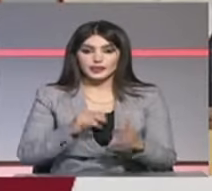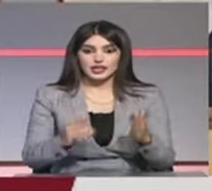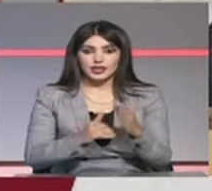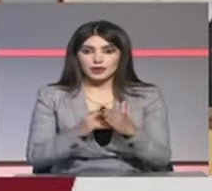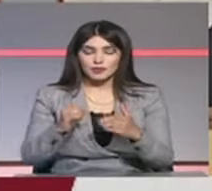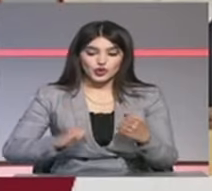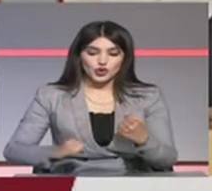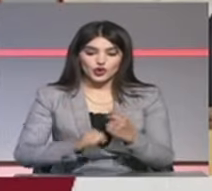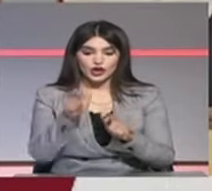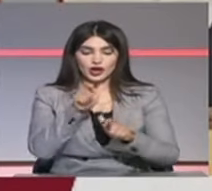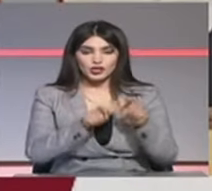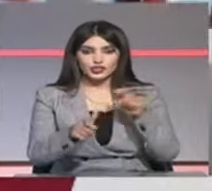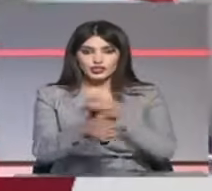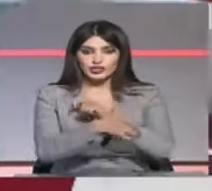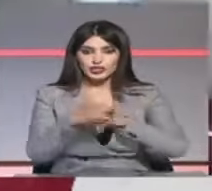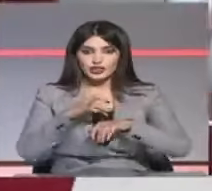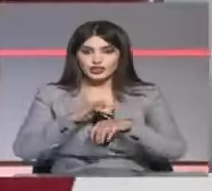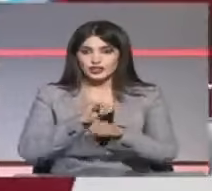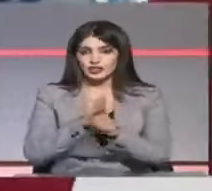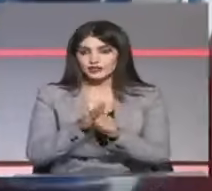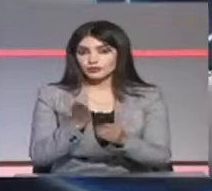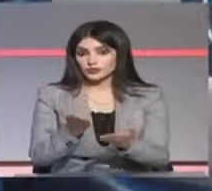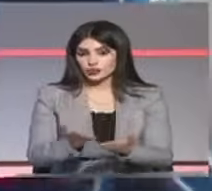الفئات المتضرره من تداعيات